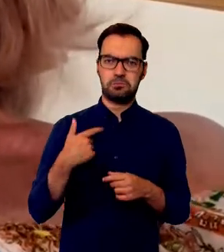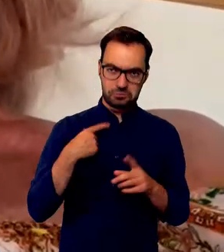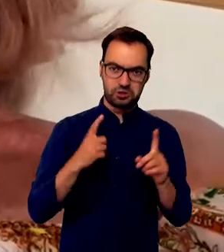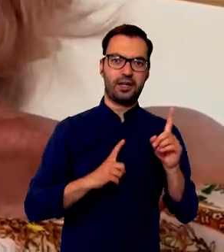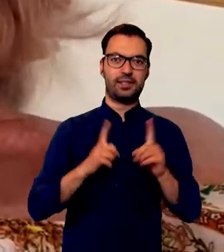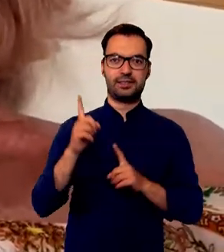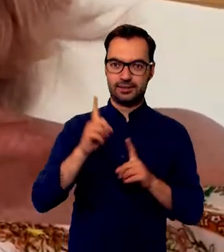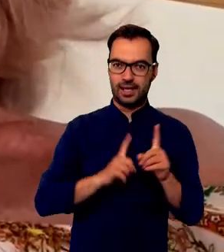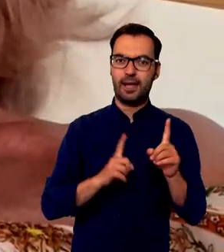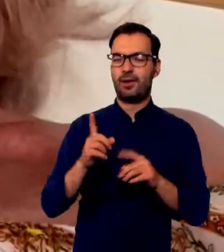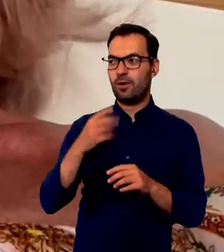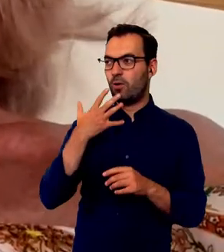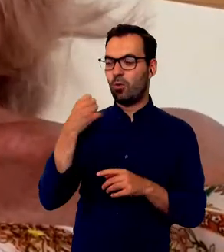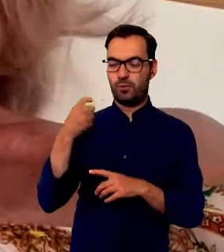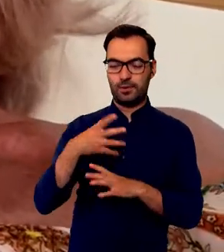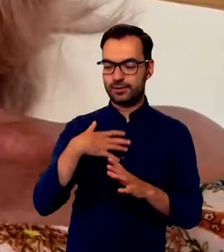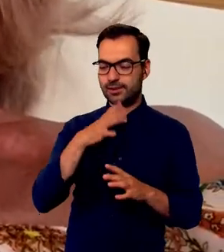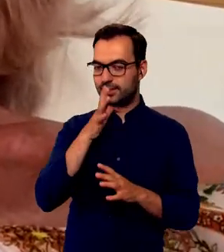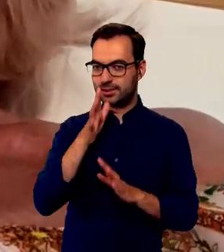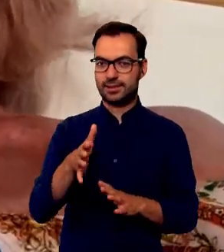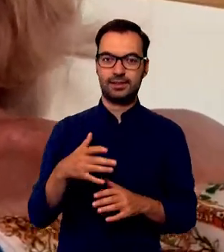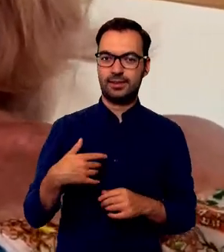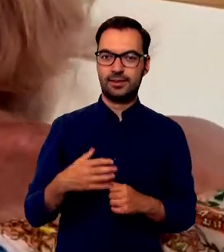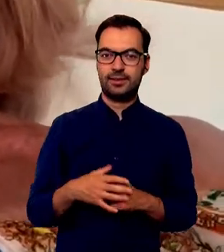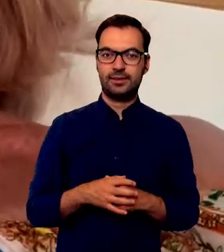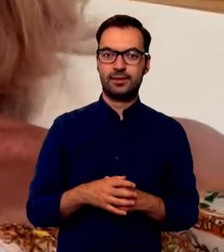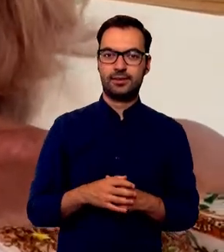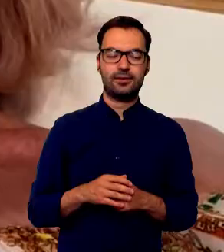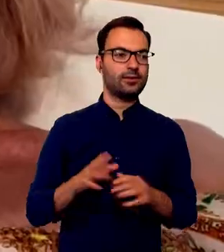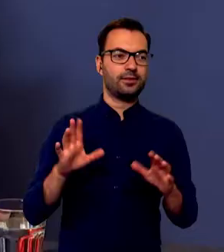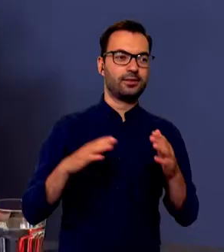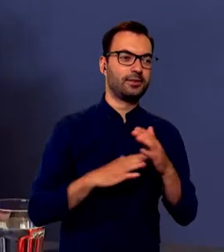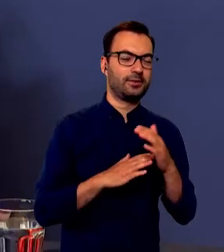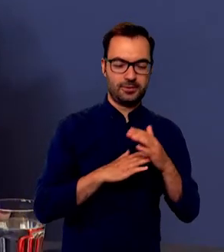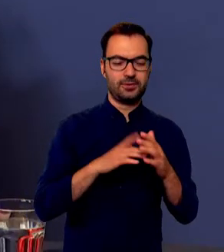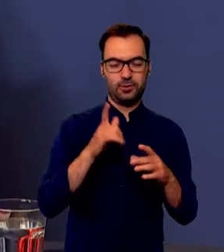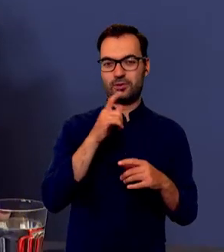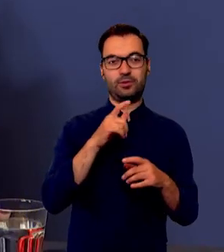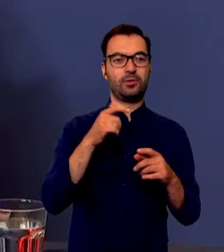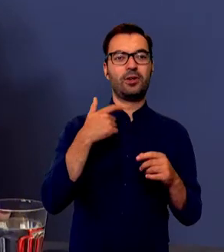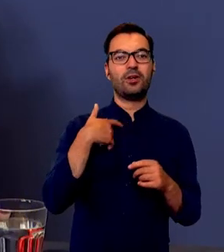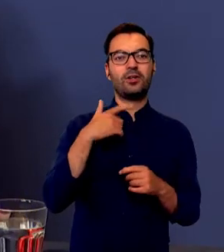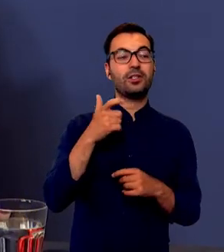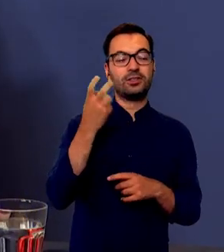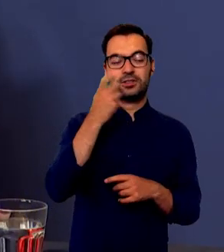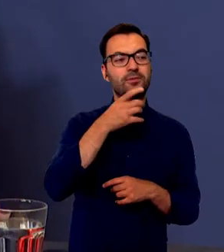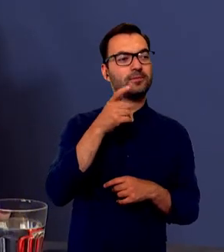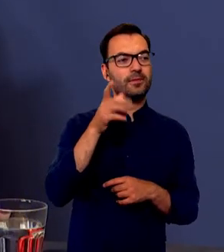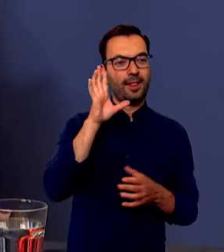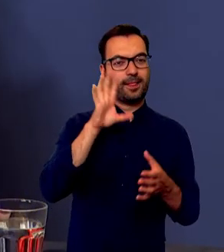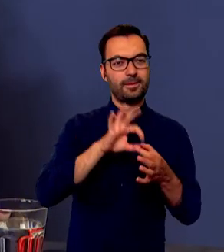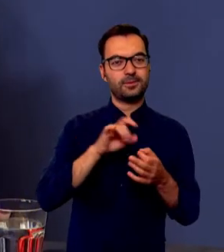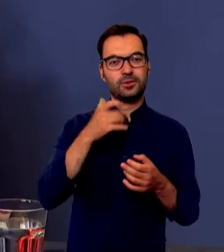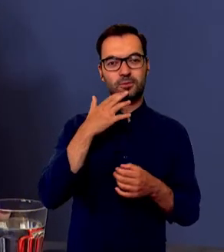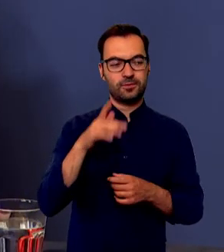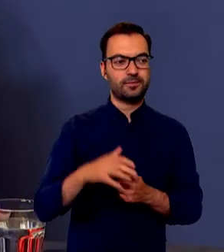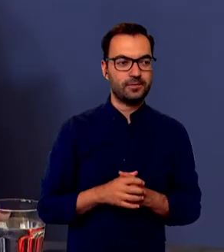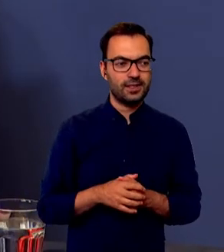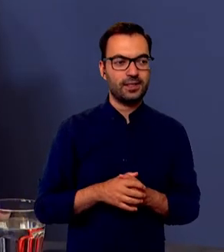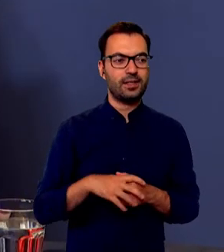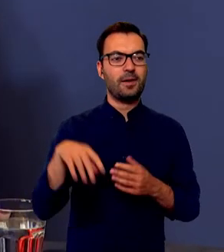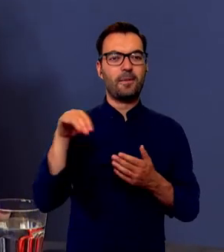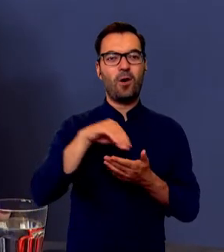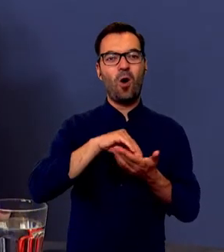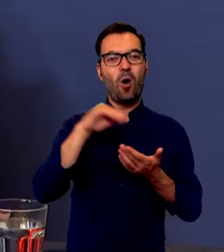zdarza, może tutaj nie w tych upałach sycylijskich, raczej korzystam. No dobrze, Ewa, to słuchaj, zatrzymajmy się przy tym, co mówisz, że pokazujesz świat, malujesz